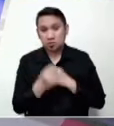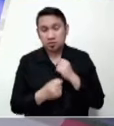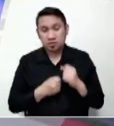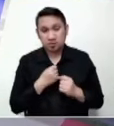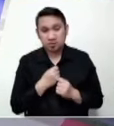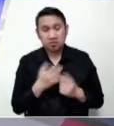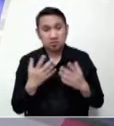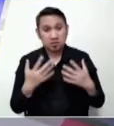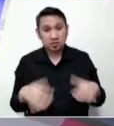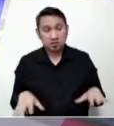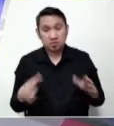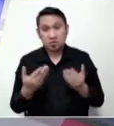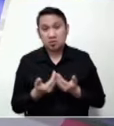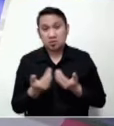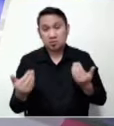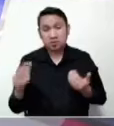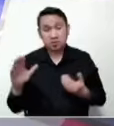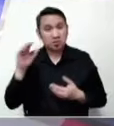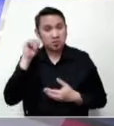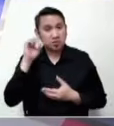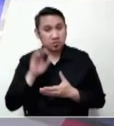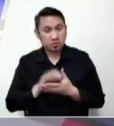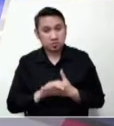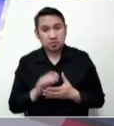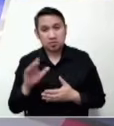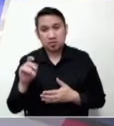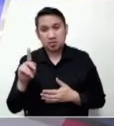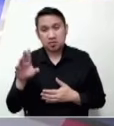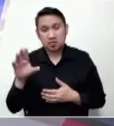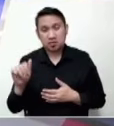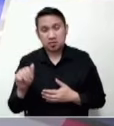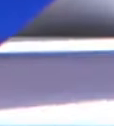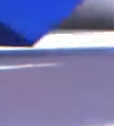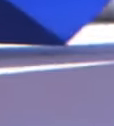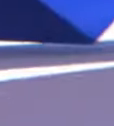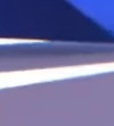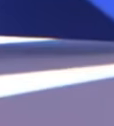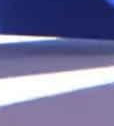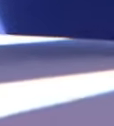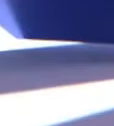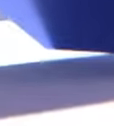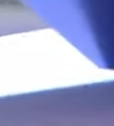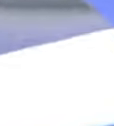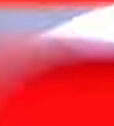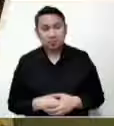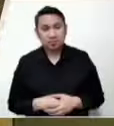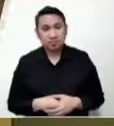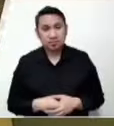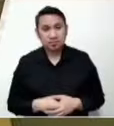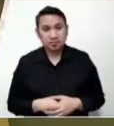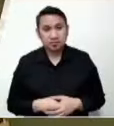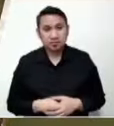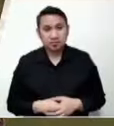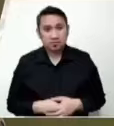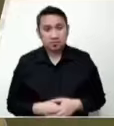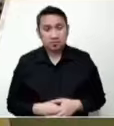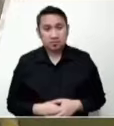matapos ang hiwalayan nila ng asawang si Carla Abellana. Makichika kay Nelson Canlas. Yo, it's been too long.